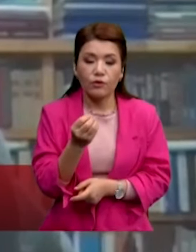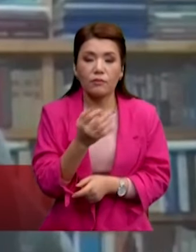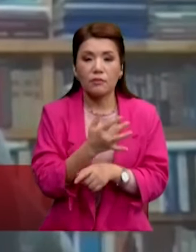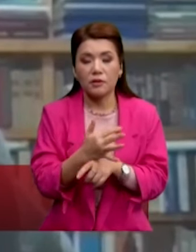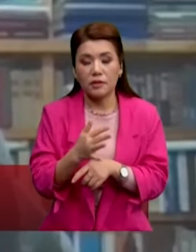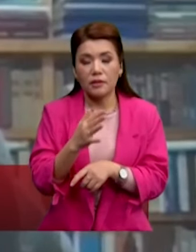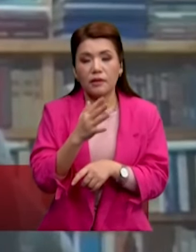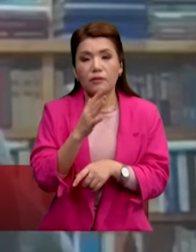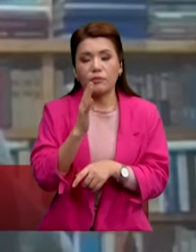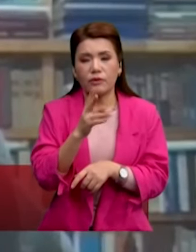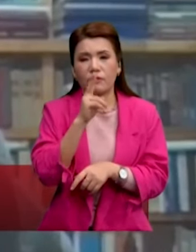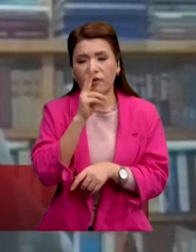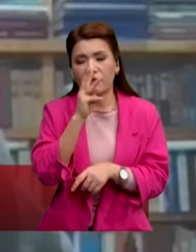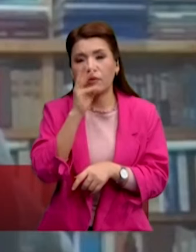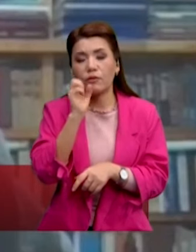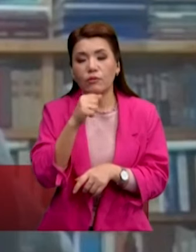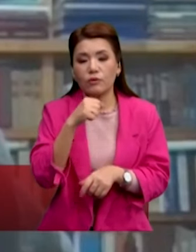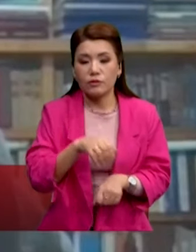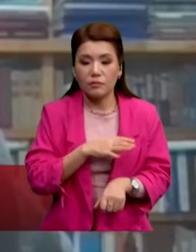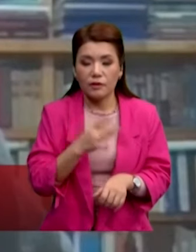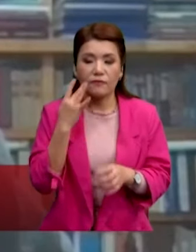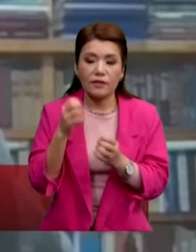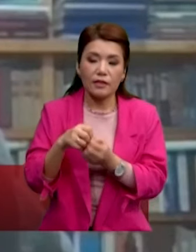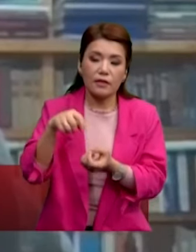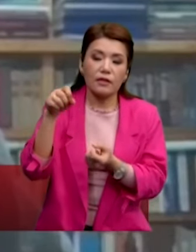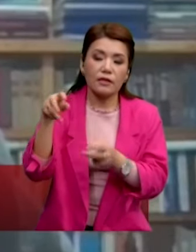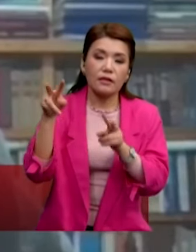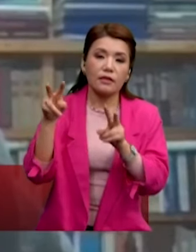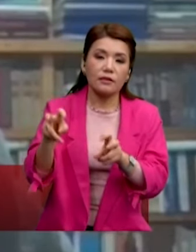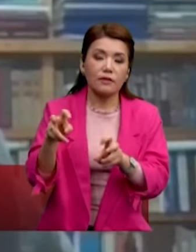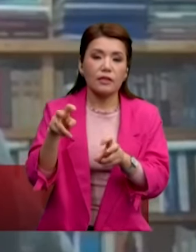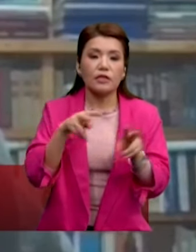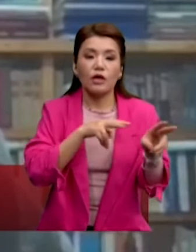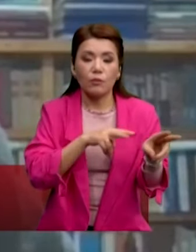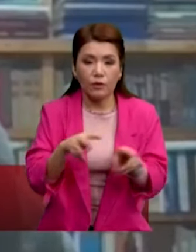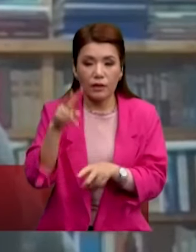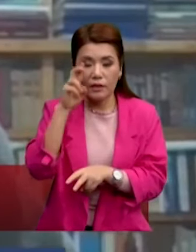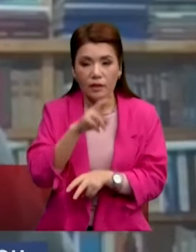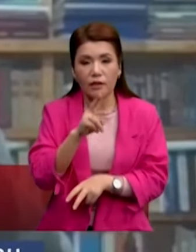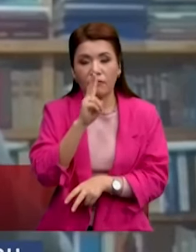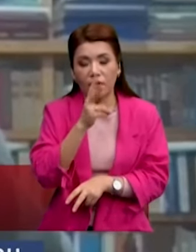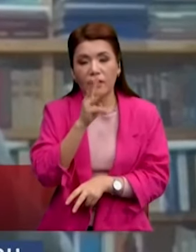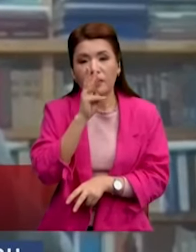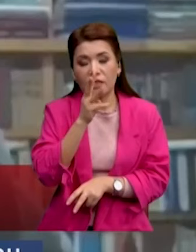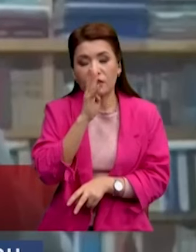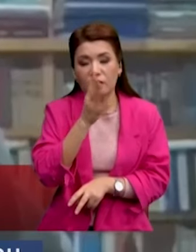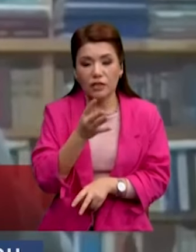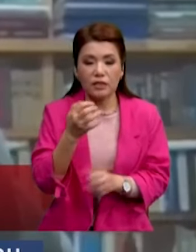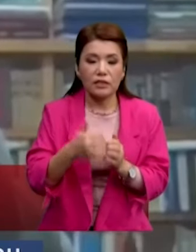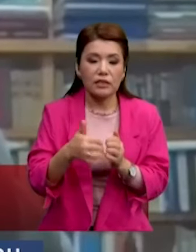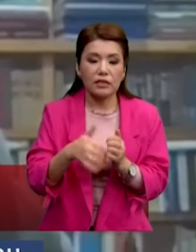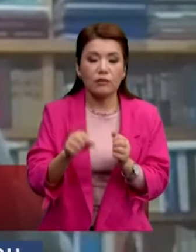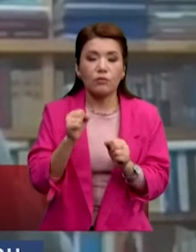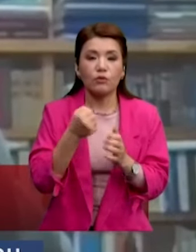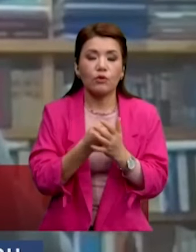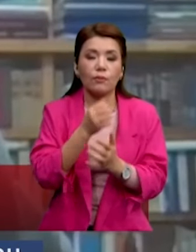лет Узбекистан будет оставаться в статусе страны-наблюдателя 2-3-4 года. Но в среднесрочной перспективе